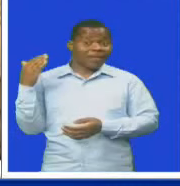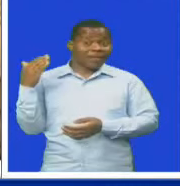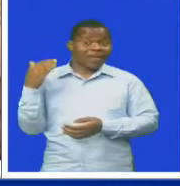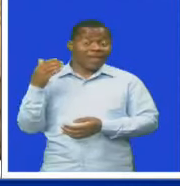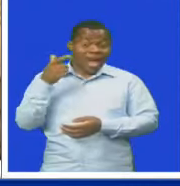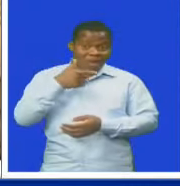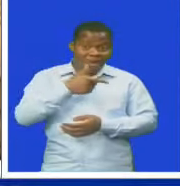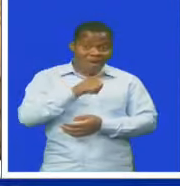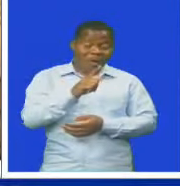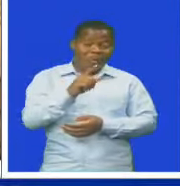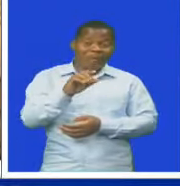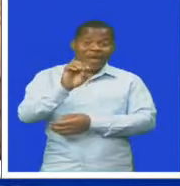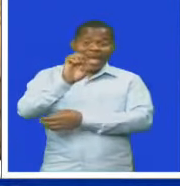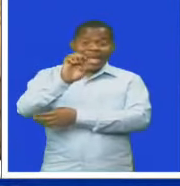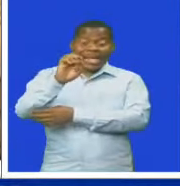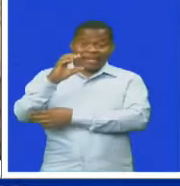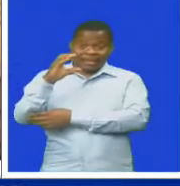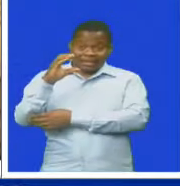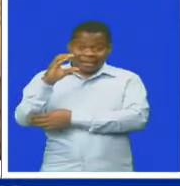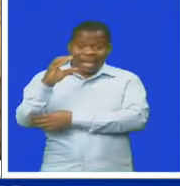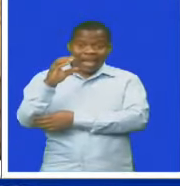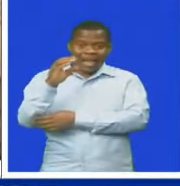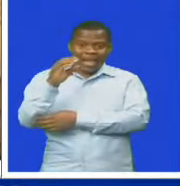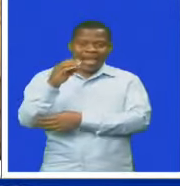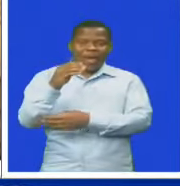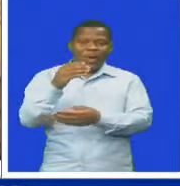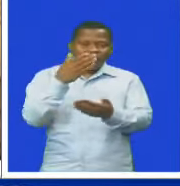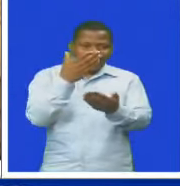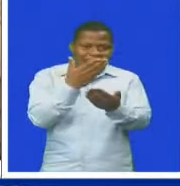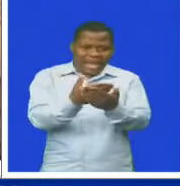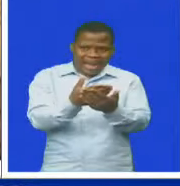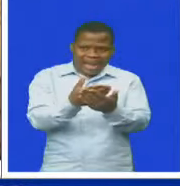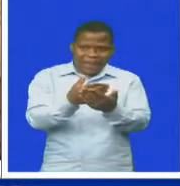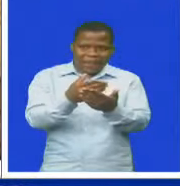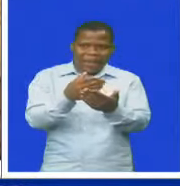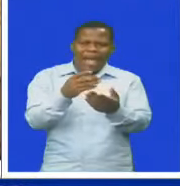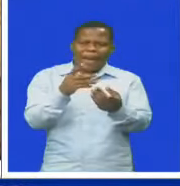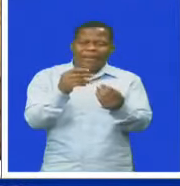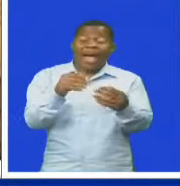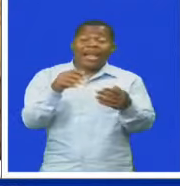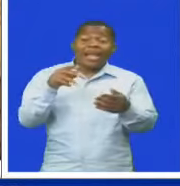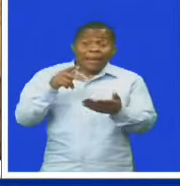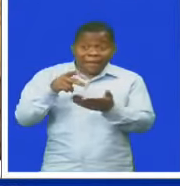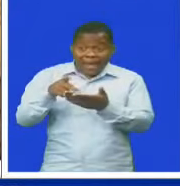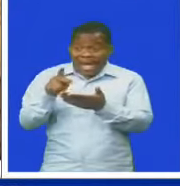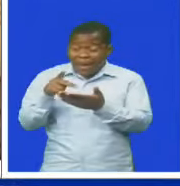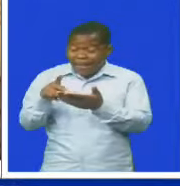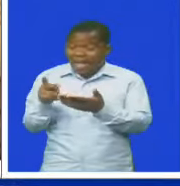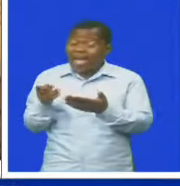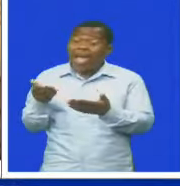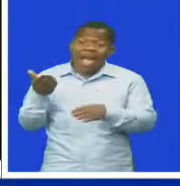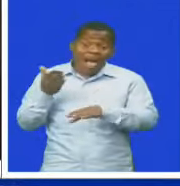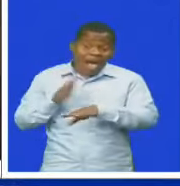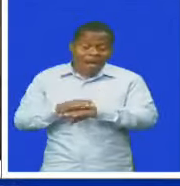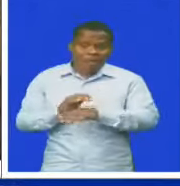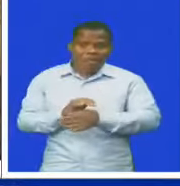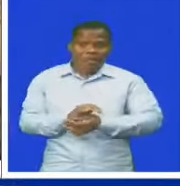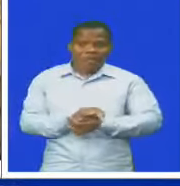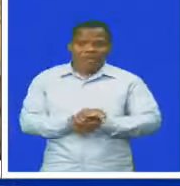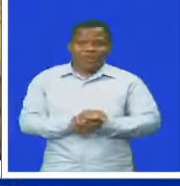formula isidinisa kanjani. Sekutabana le methodology tariffs leta sinike yona esera ukuthi kuze kuthi imali increase kwentwana